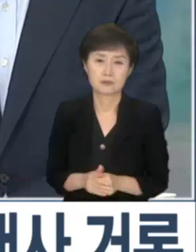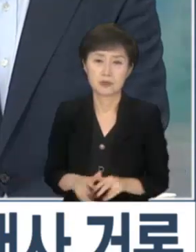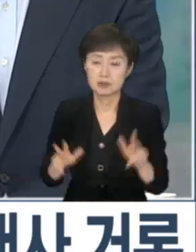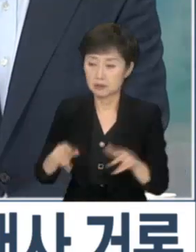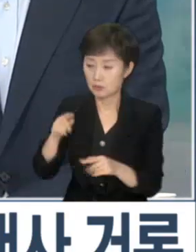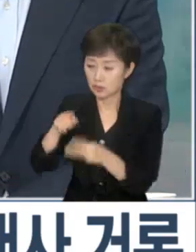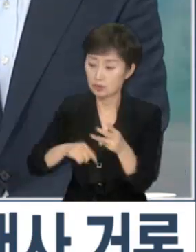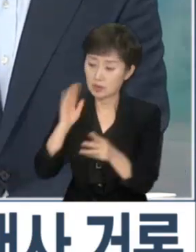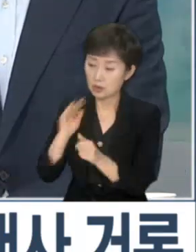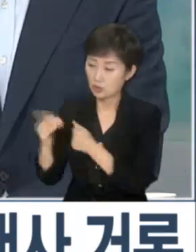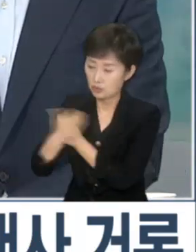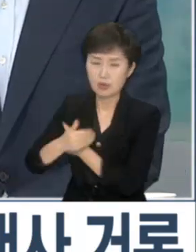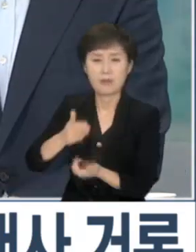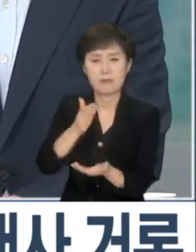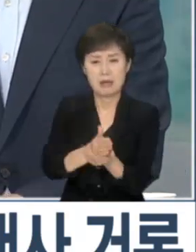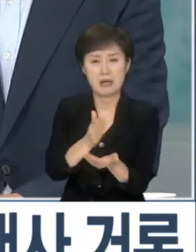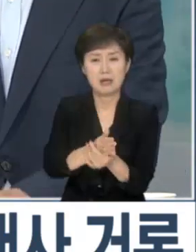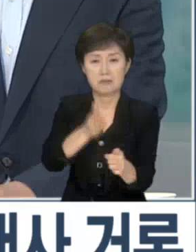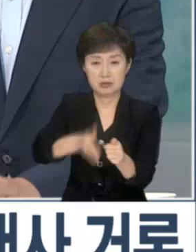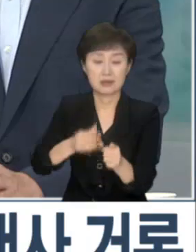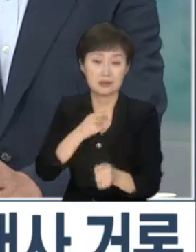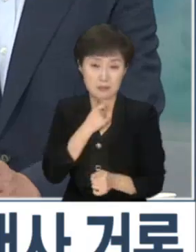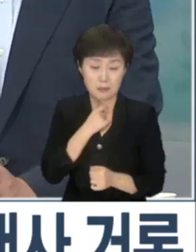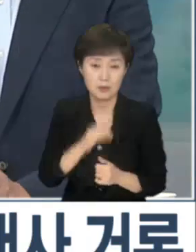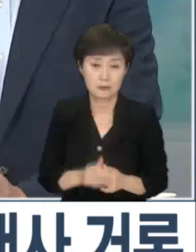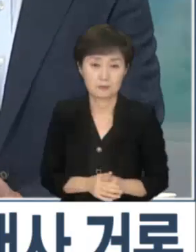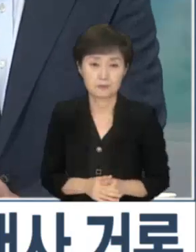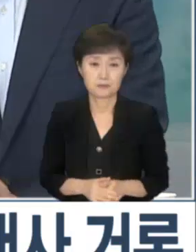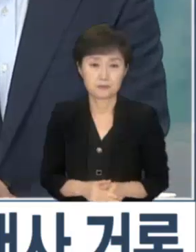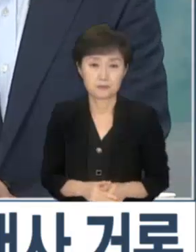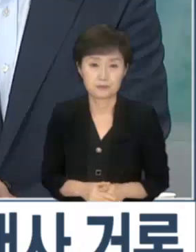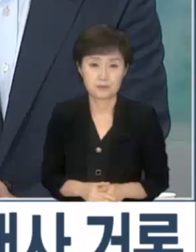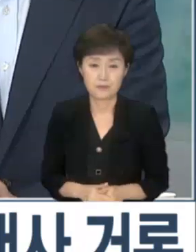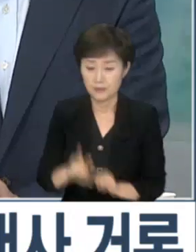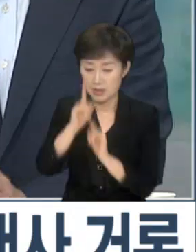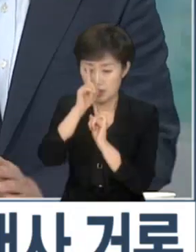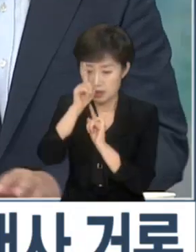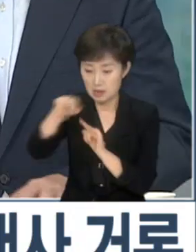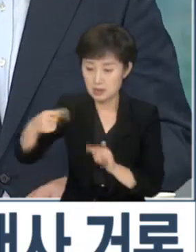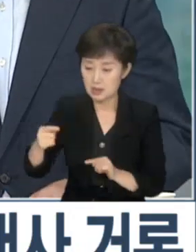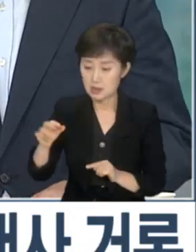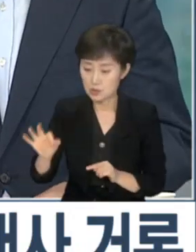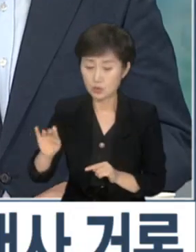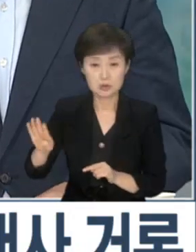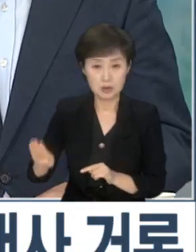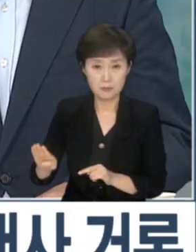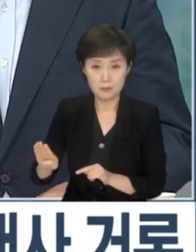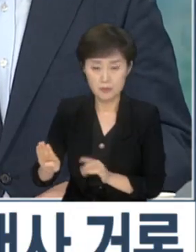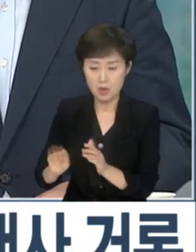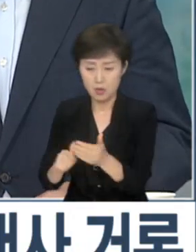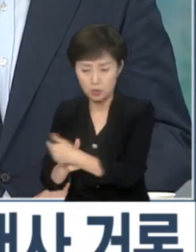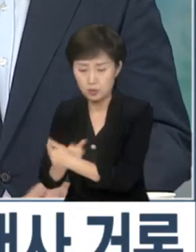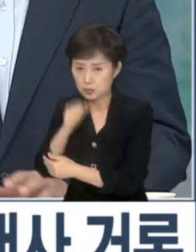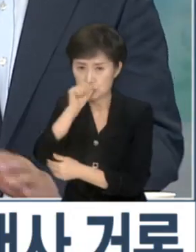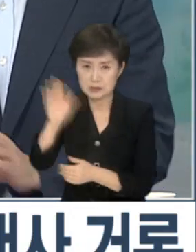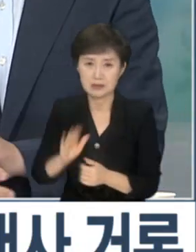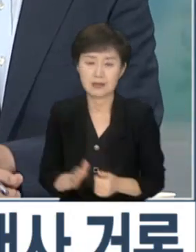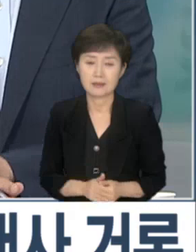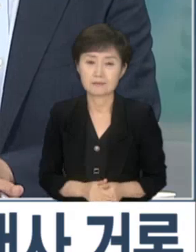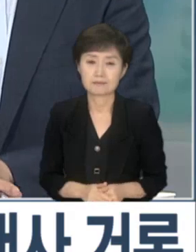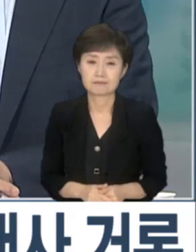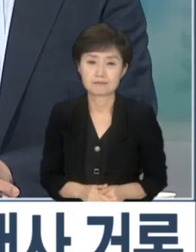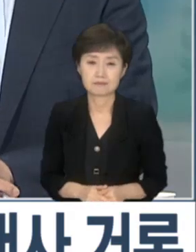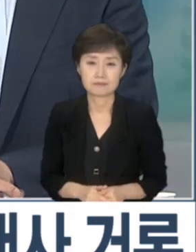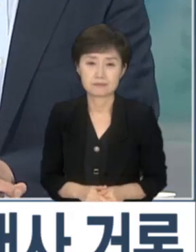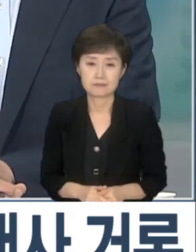좋겠다라는 권고를 좀 드리고 싶습니다 대사나 특사 파견 가능성 가능성은 있으나 적절성은 아닌 것 같다는 아닙니다